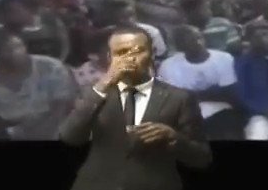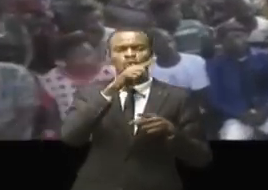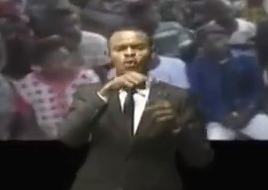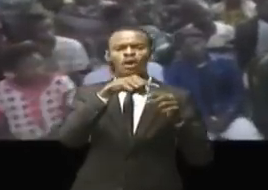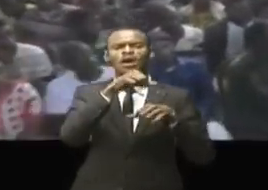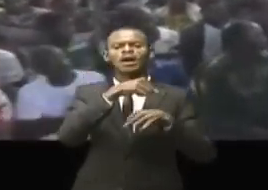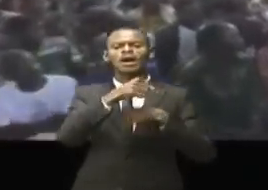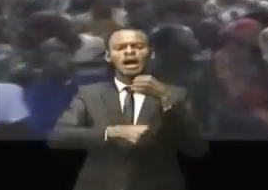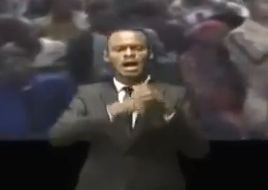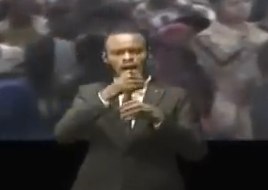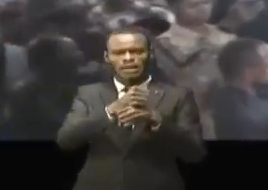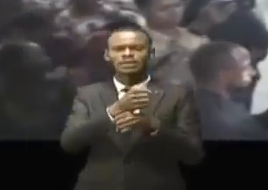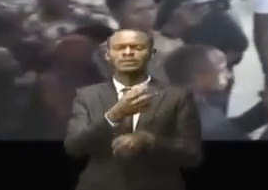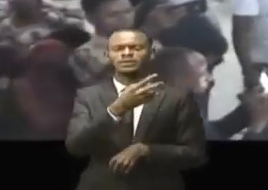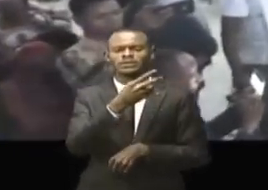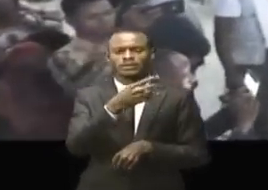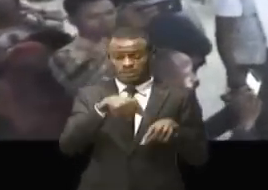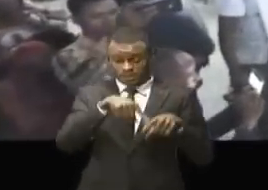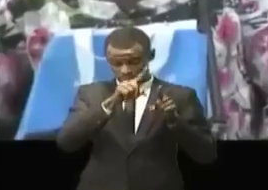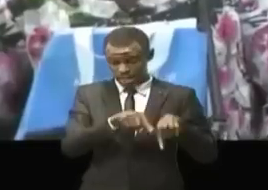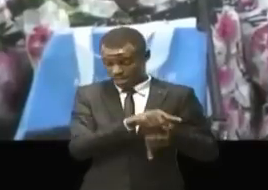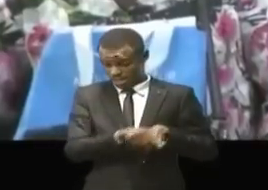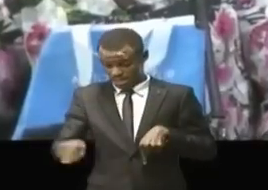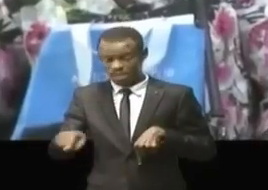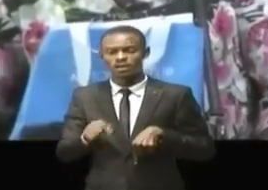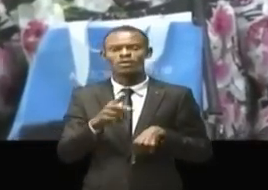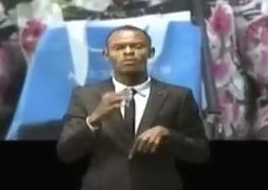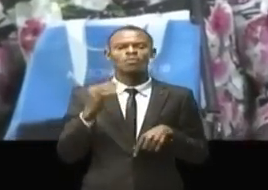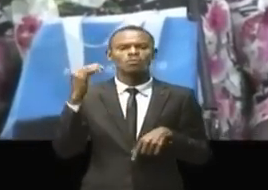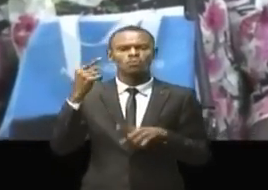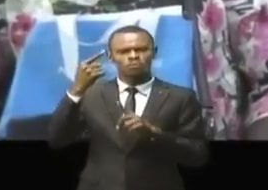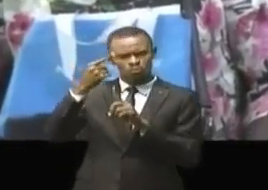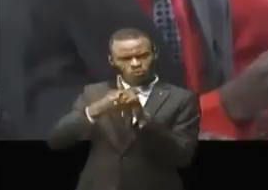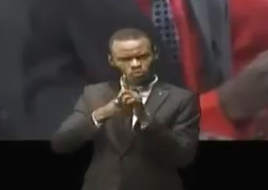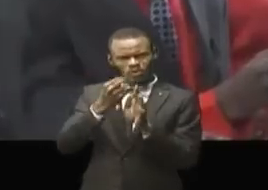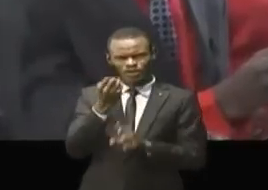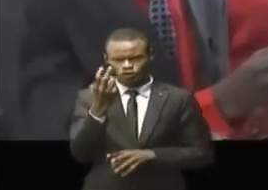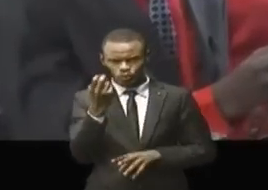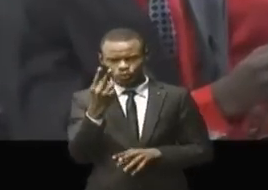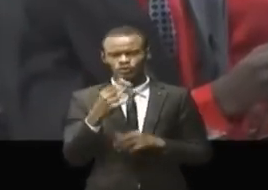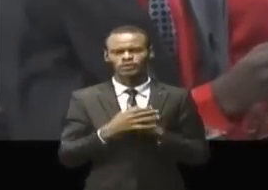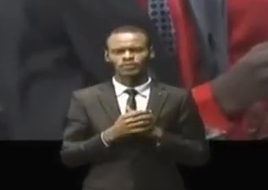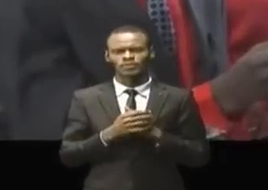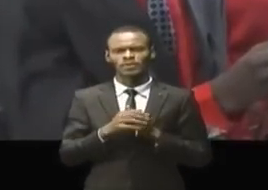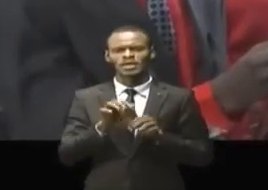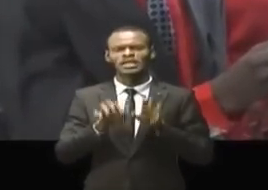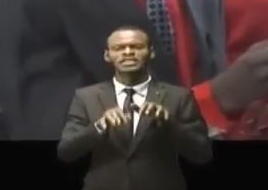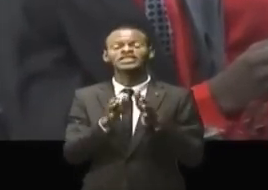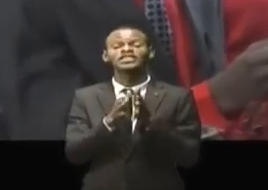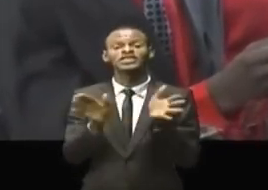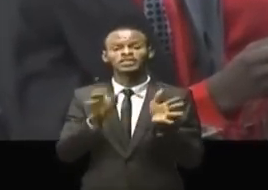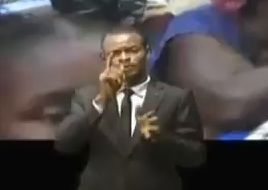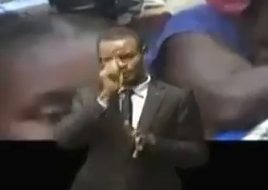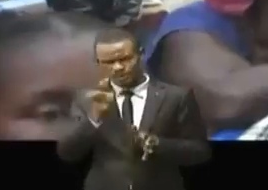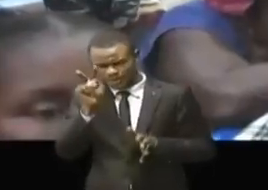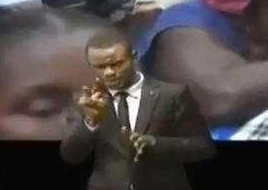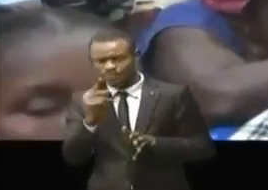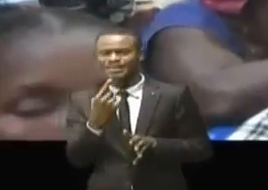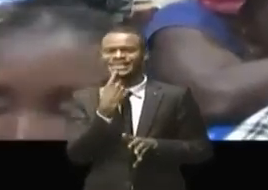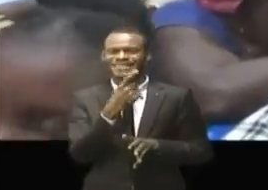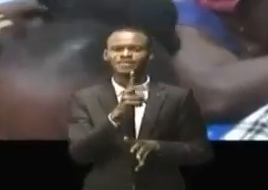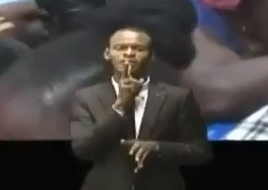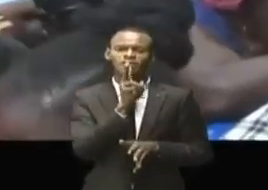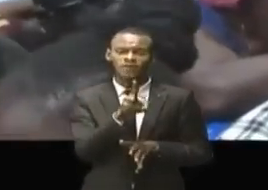Moamba. Le choix de Augustin Kabuya de se présenter aux élections législatives dans notre circonscription électorale est